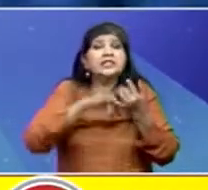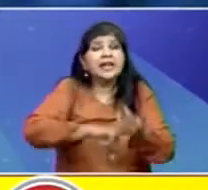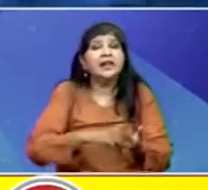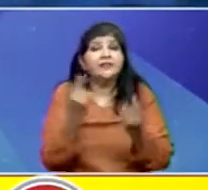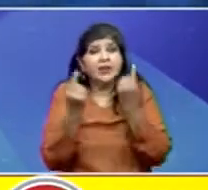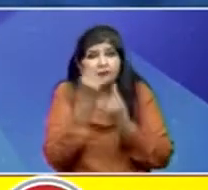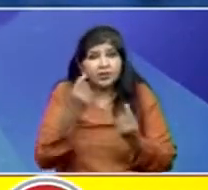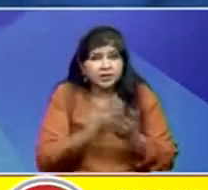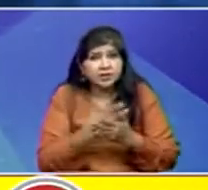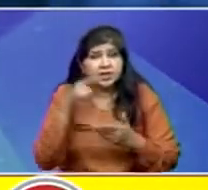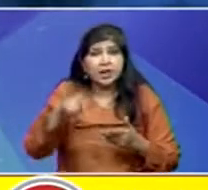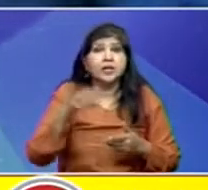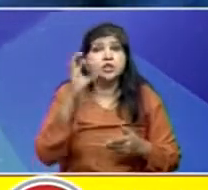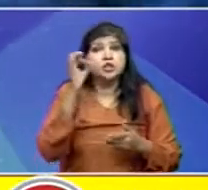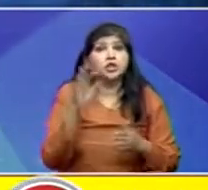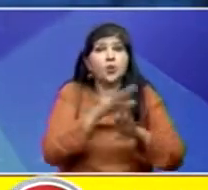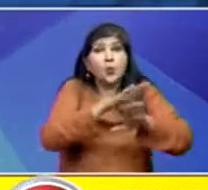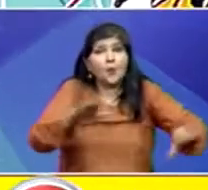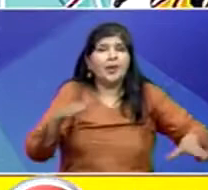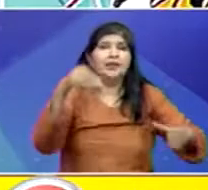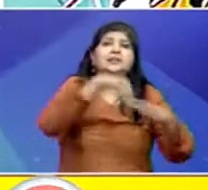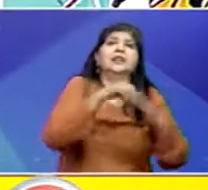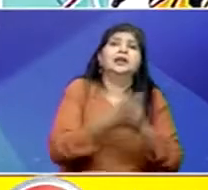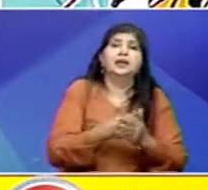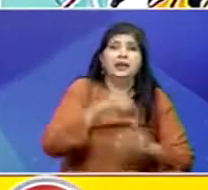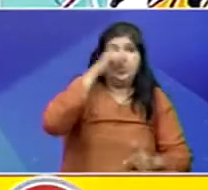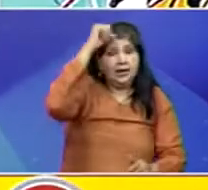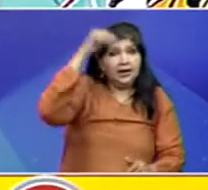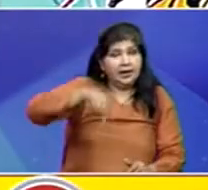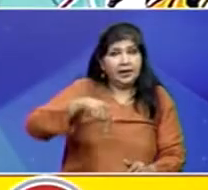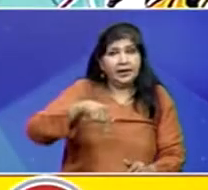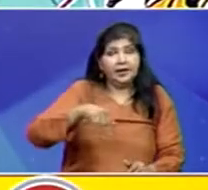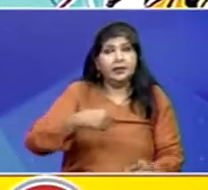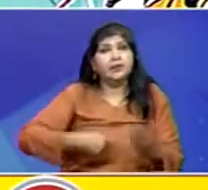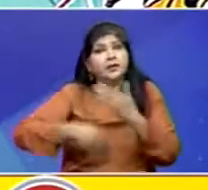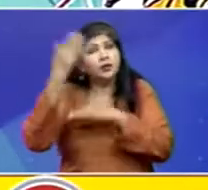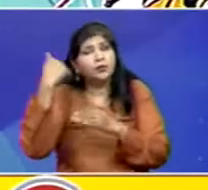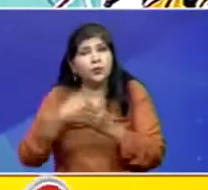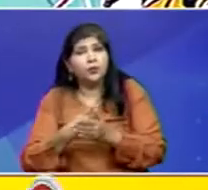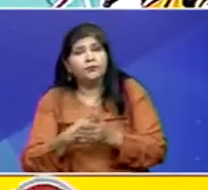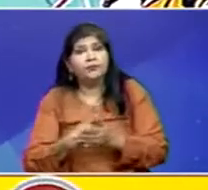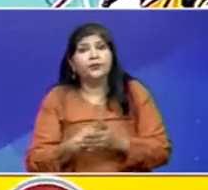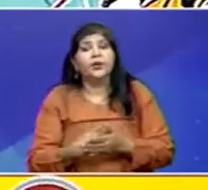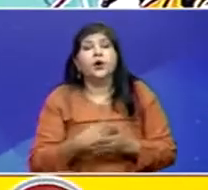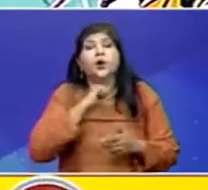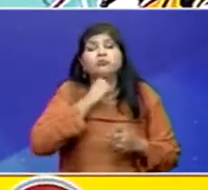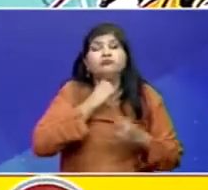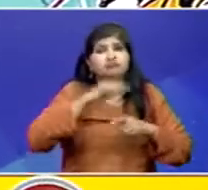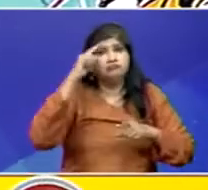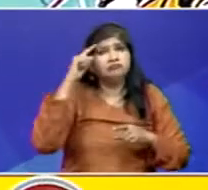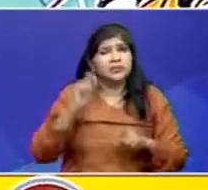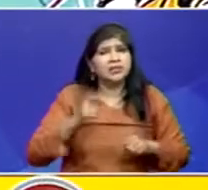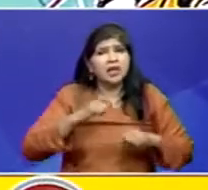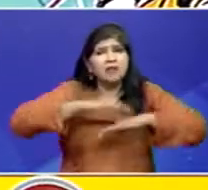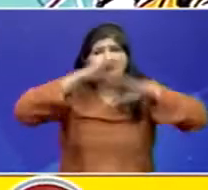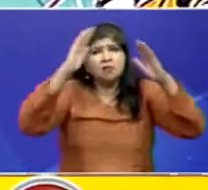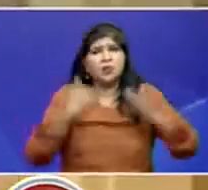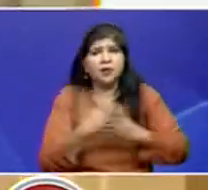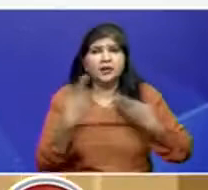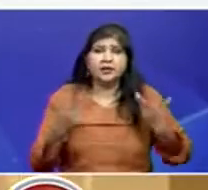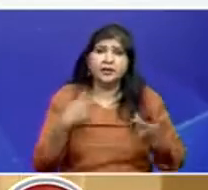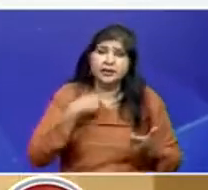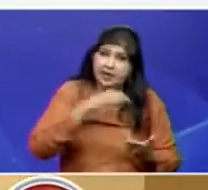जीरो पर ही तो आधारित हैं भारत के गणितग्यों और विद्वानों ने यहां तक लिखा है कि